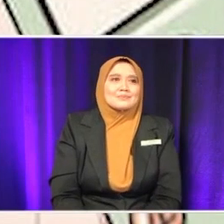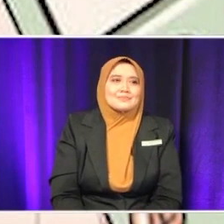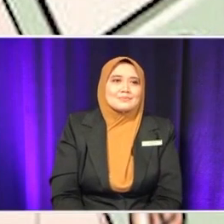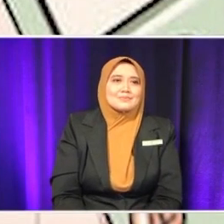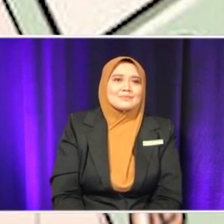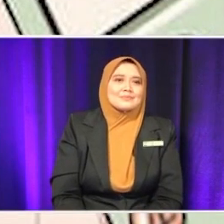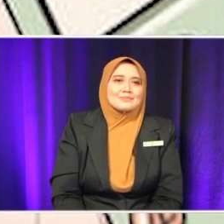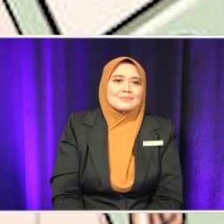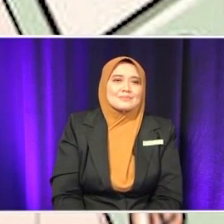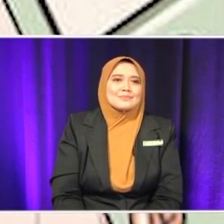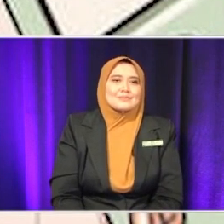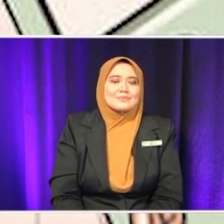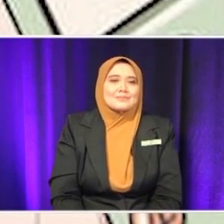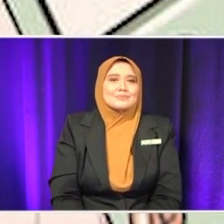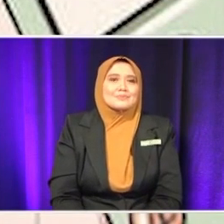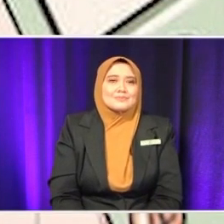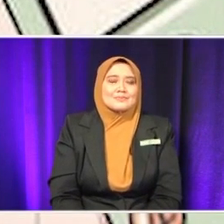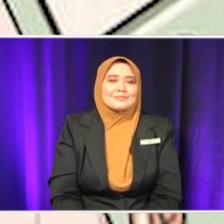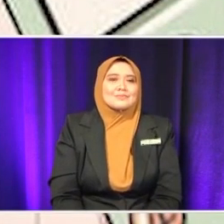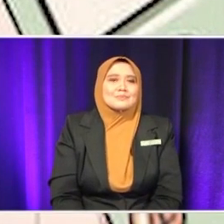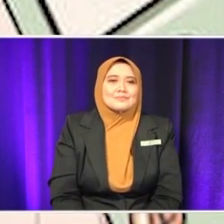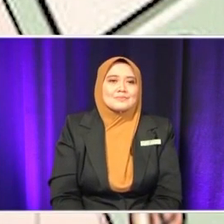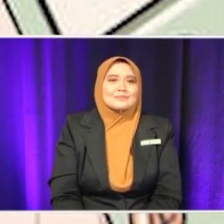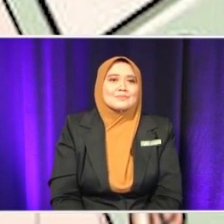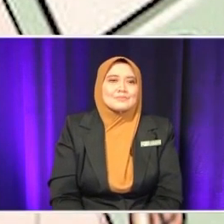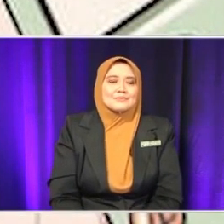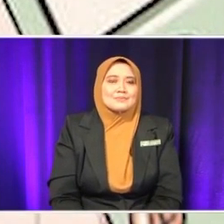Okey, ketua kelas yang pilih. Okey. Silakan Naim. Apa contoh-contoh?